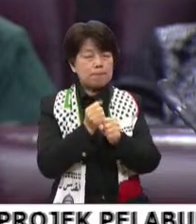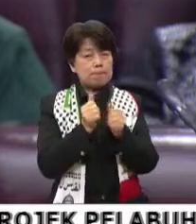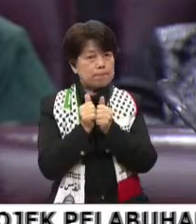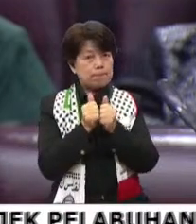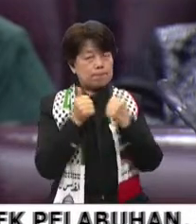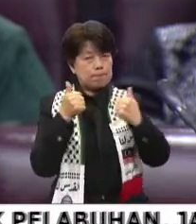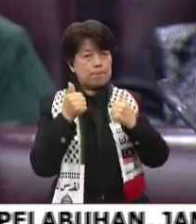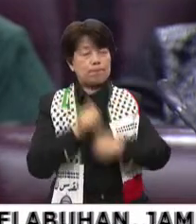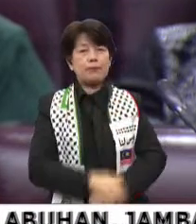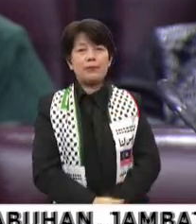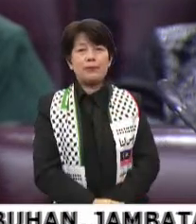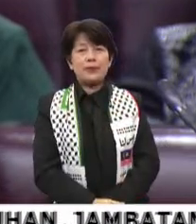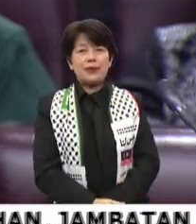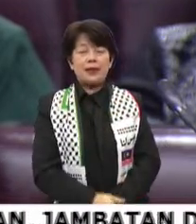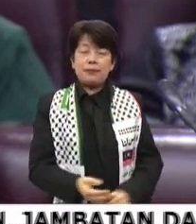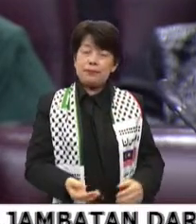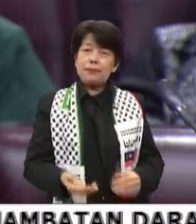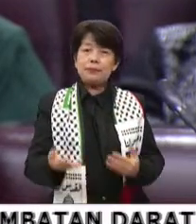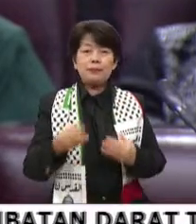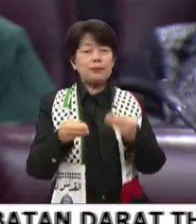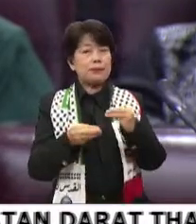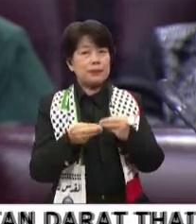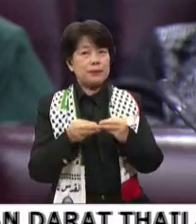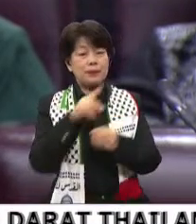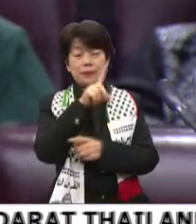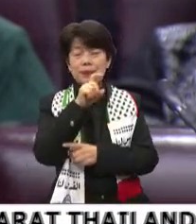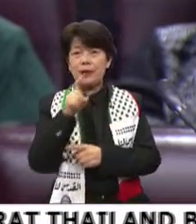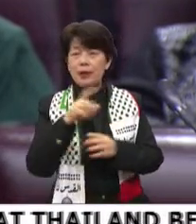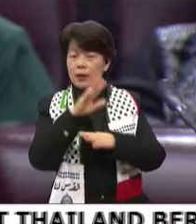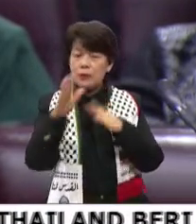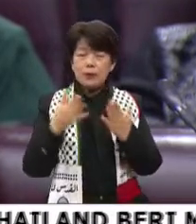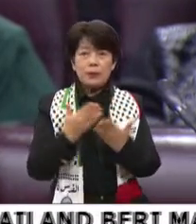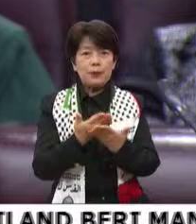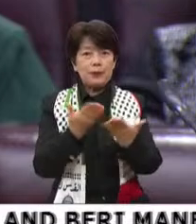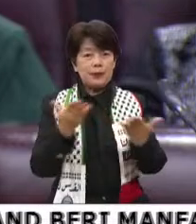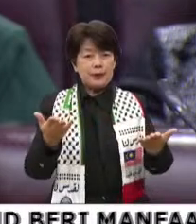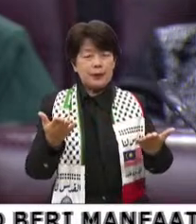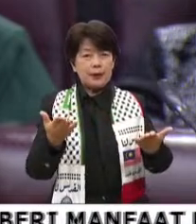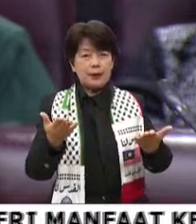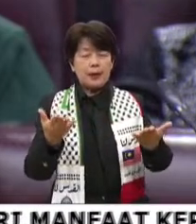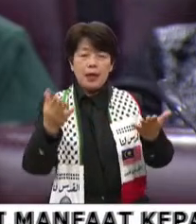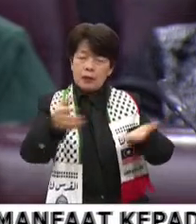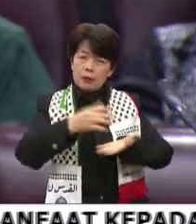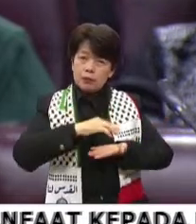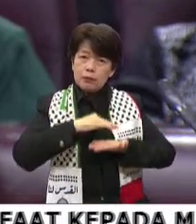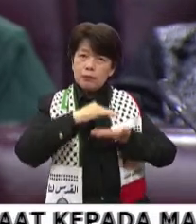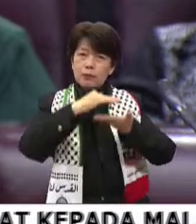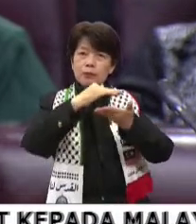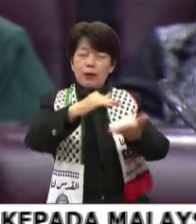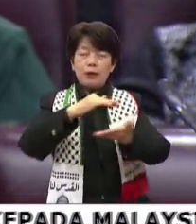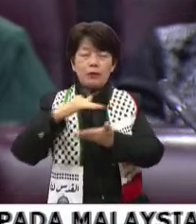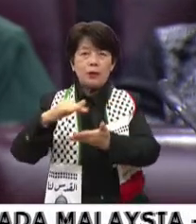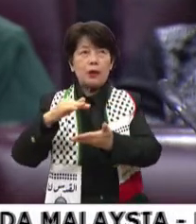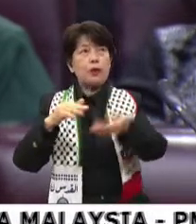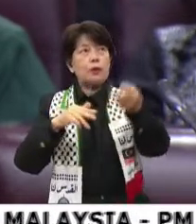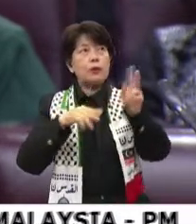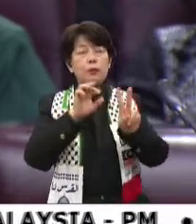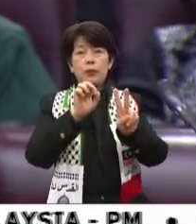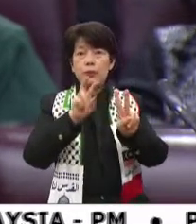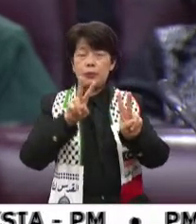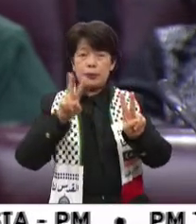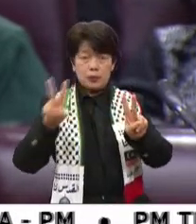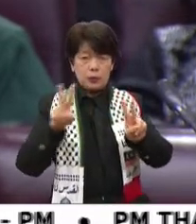maklumat tambahan jug kepada yang berhormat dan kepada semua mengikut sumber daripada teraju ya daripada dalam Tahun